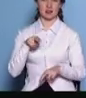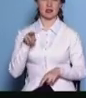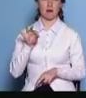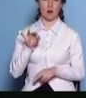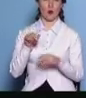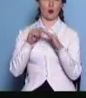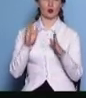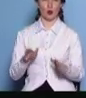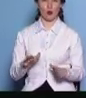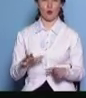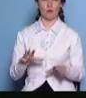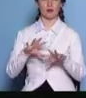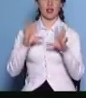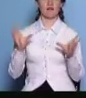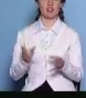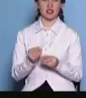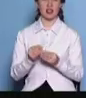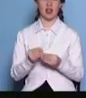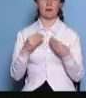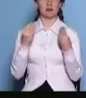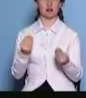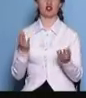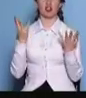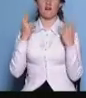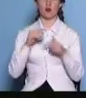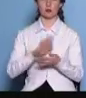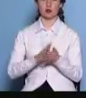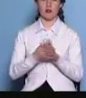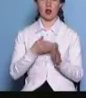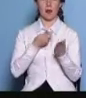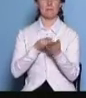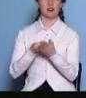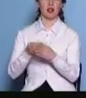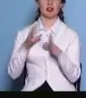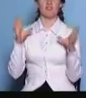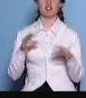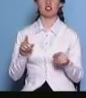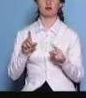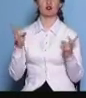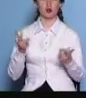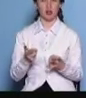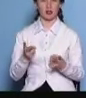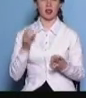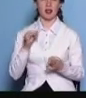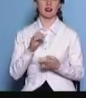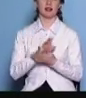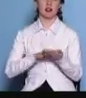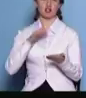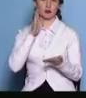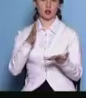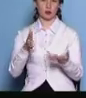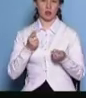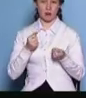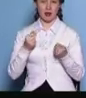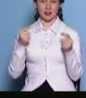дому, все обеспечены комфортными условиями, питанием и всем необходимым. В дальнейшем будем принимать